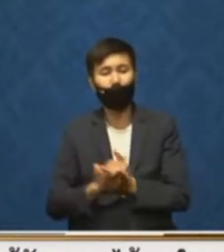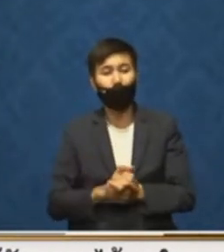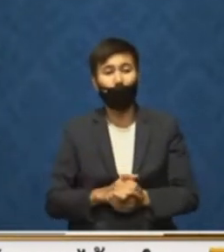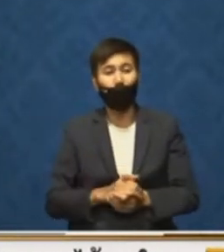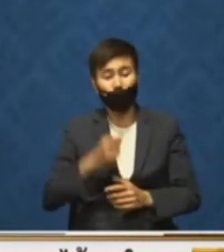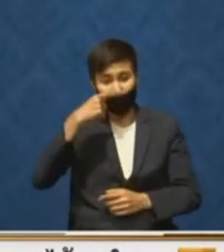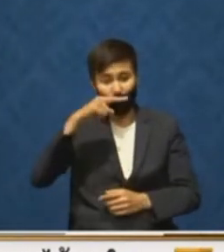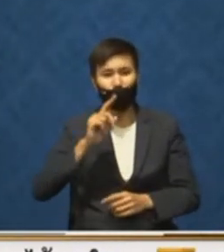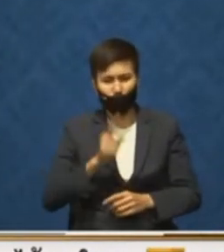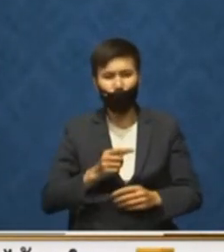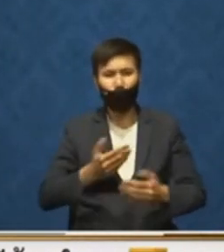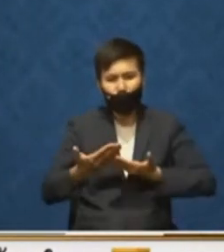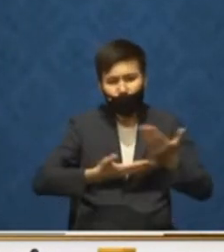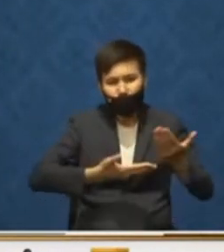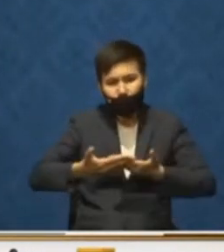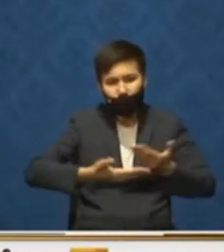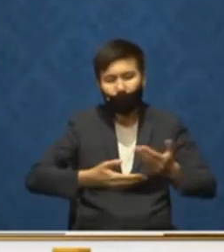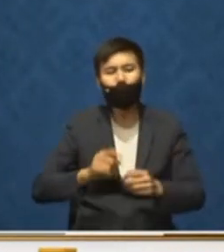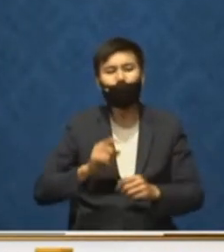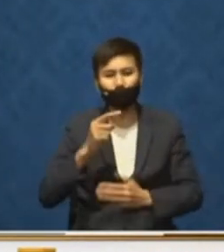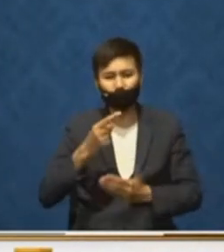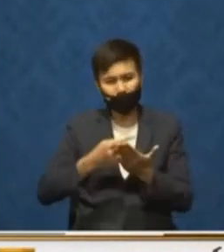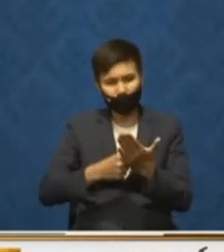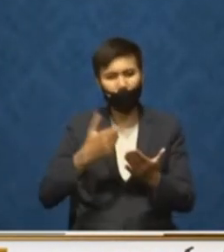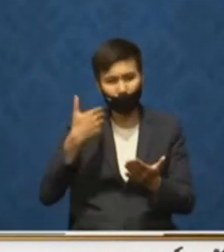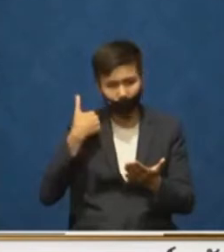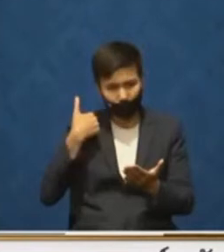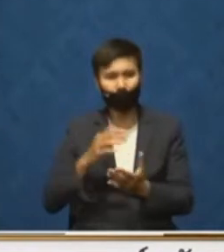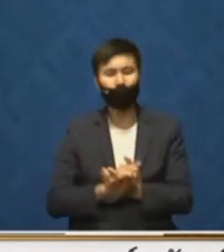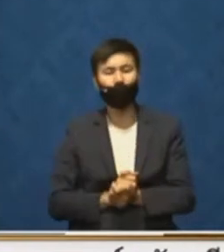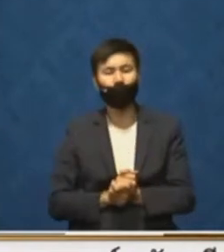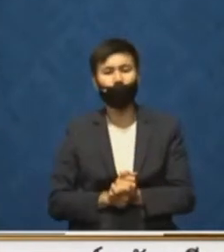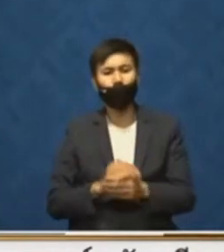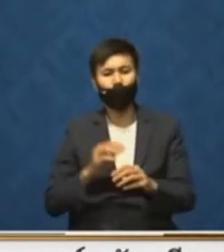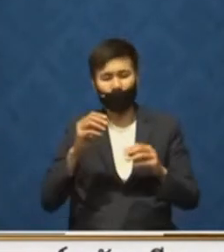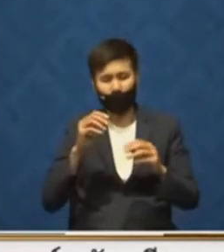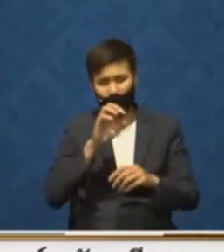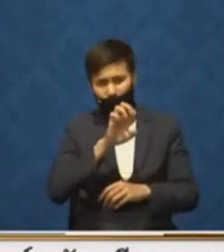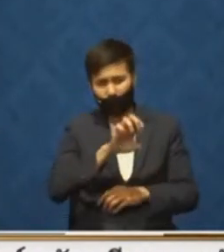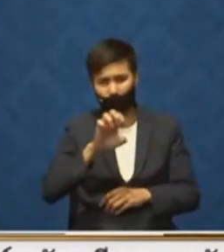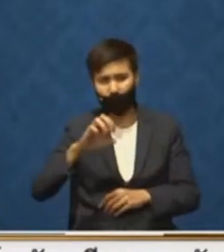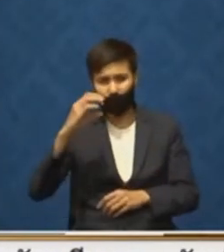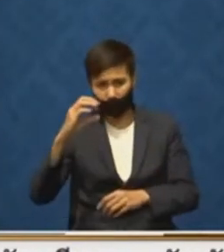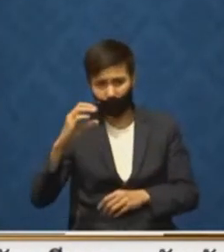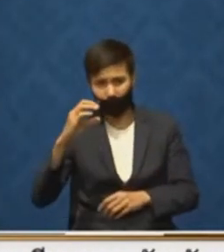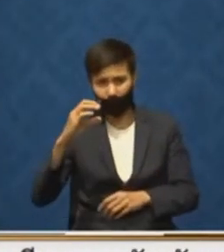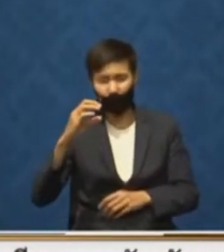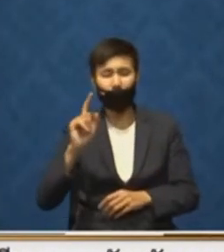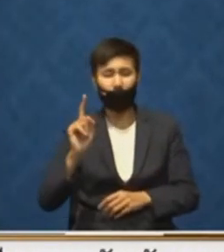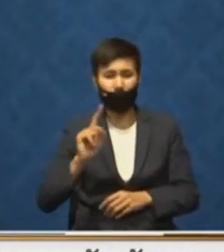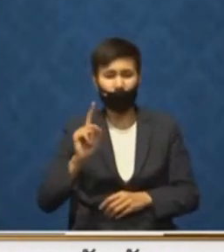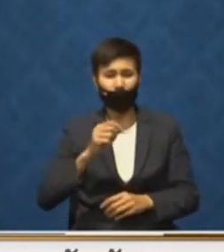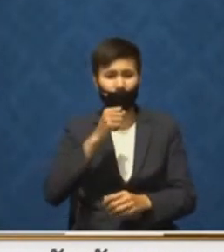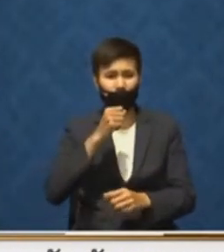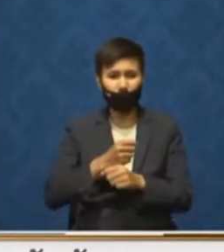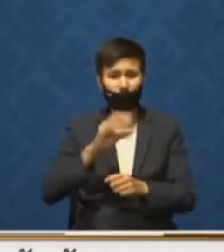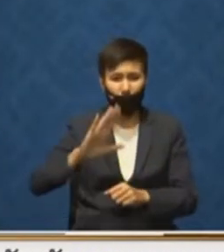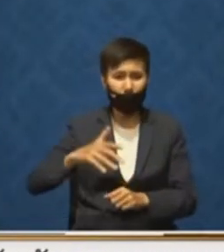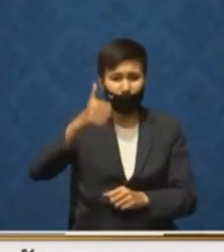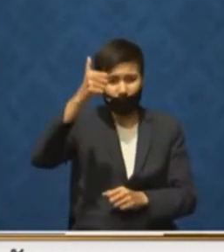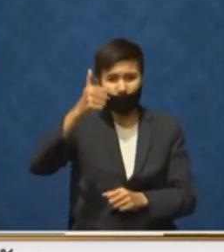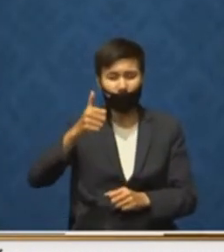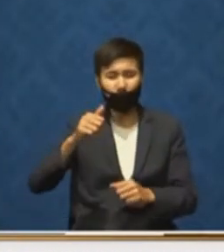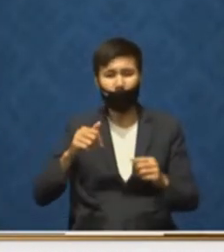เยอะหน่อย Like Itเบอร์มือถือเป็นต้นทางครับได้อีกมหาศาลแล้วก็เลยให้ทำให้ทำเมืองแห่งวัตกรรม